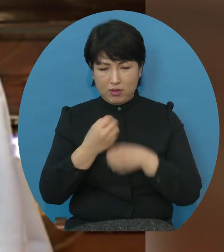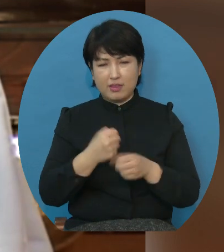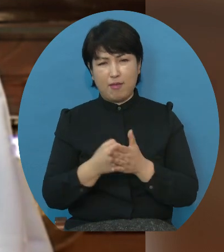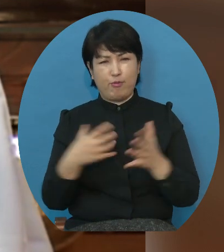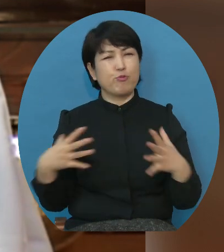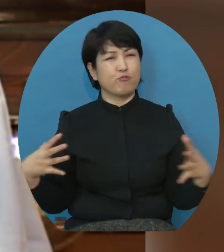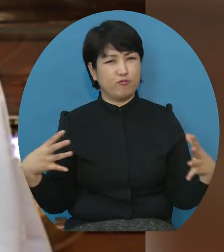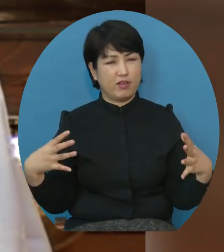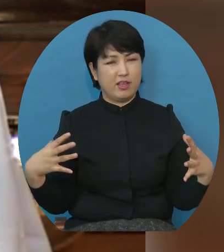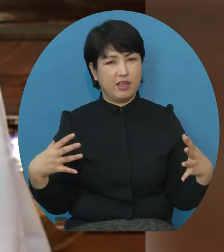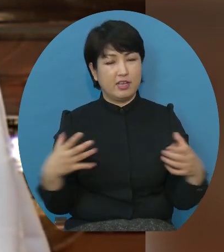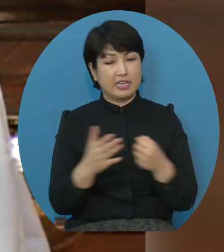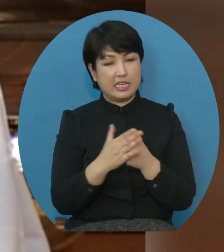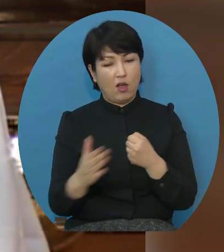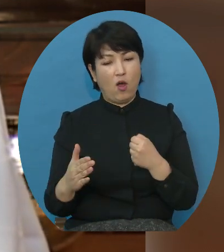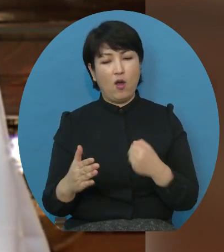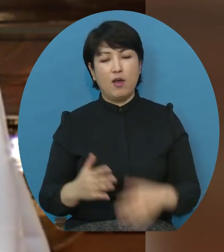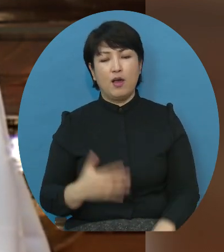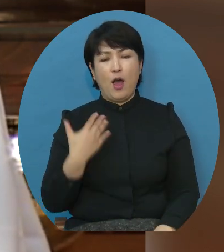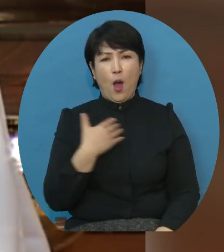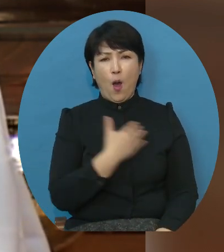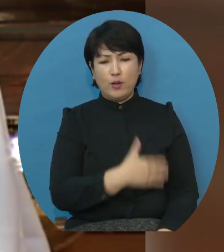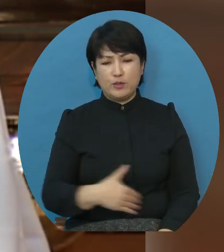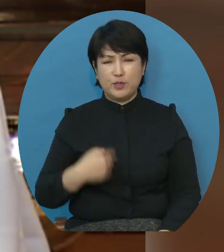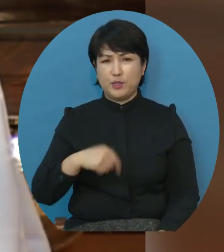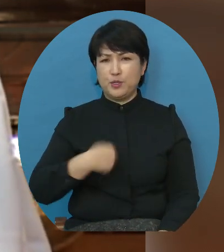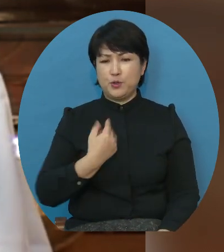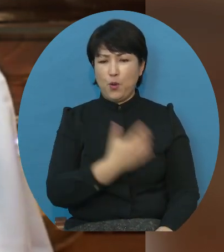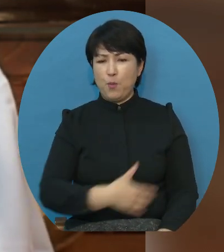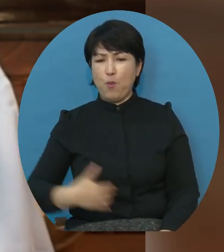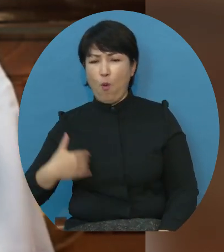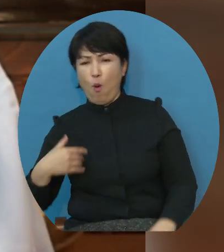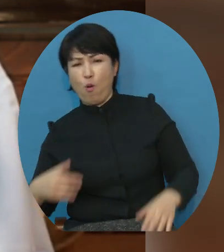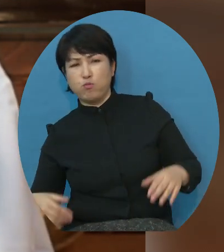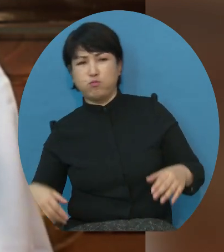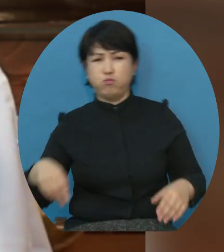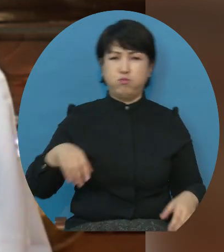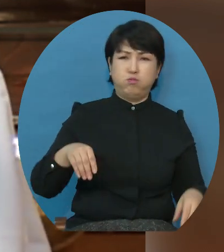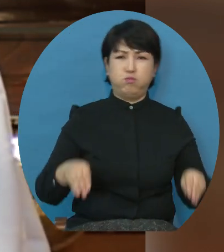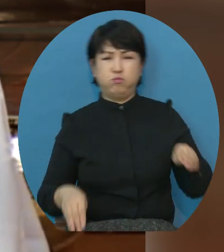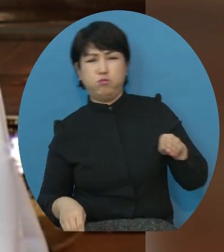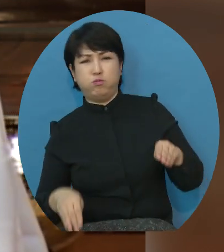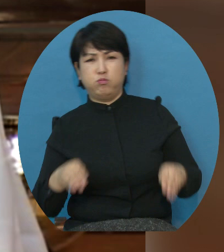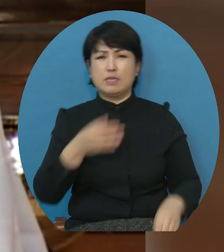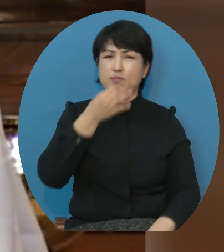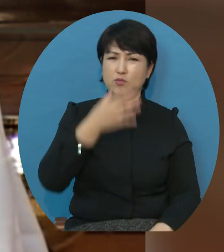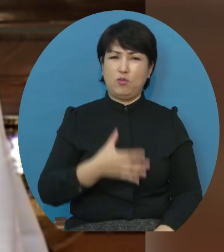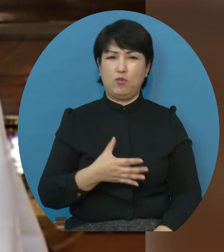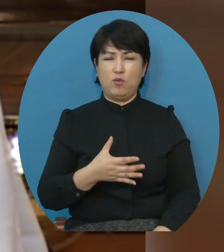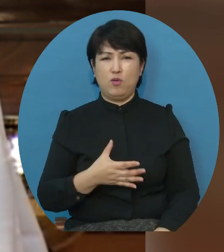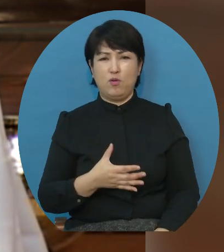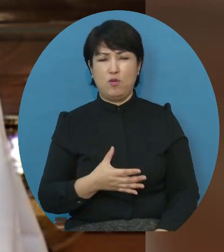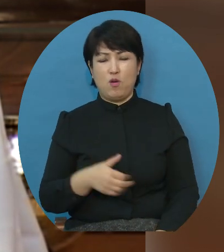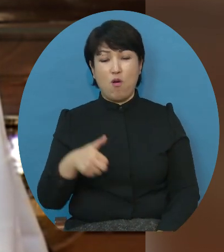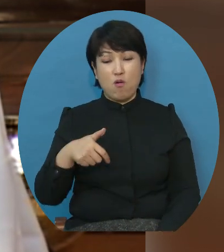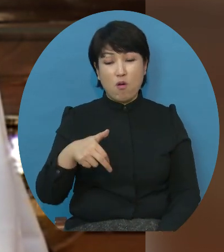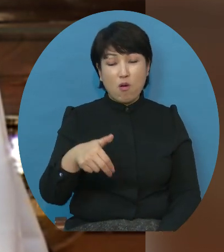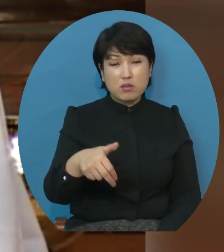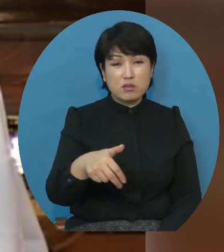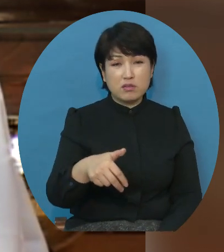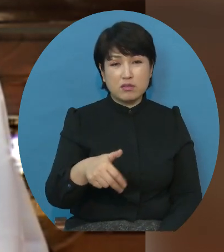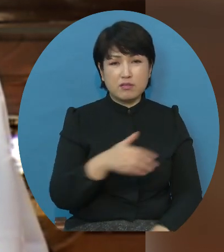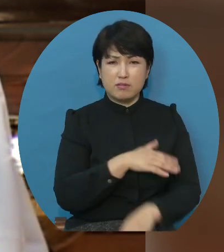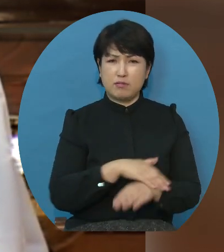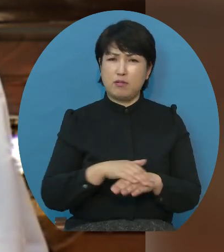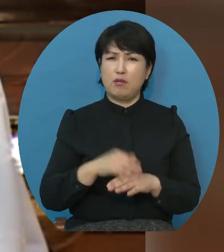했나봐요 그래서 자기 몸을 제대로 못 간 어떻게 자기 몸을 제대로 못 가는 것 즉 그